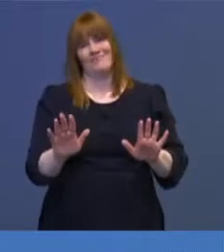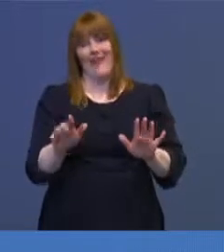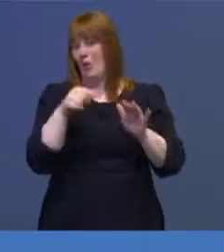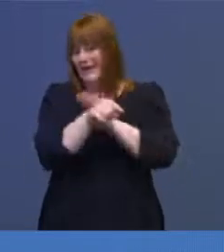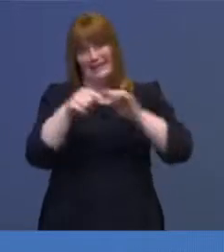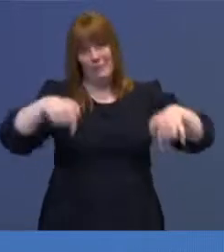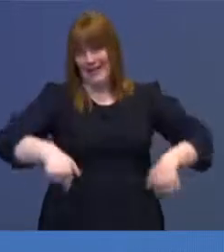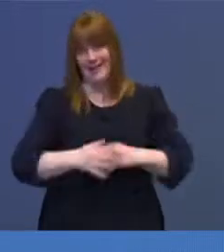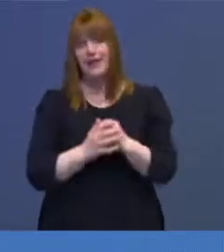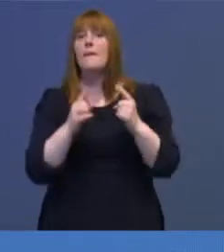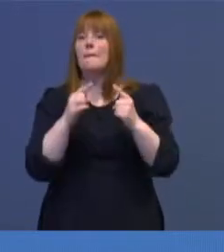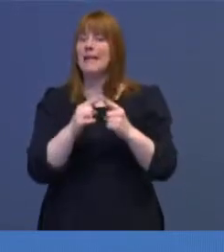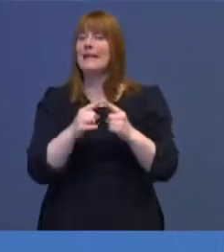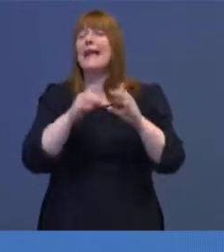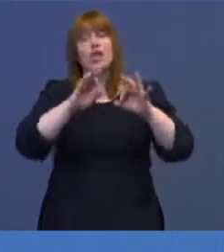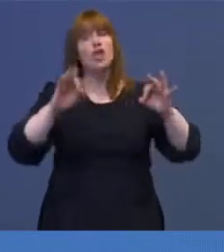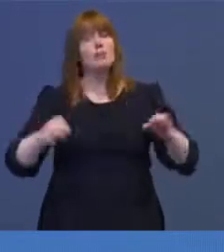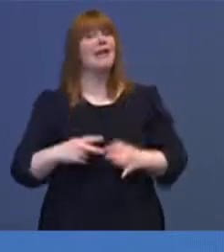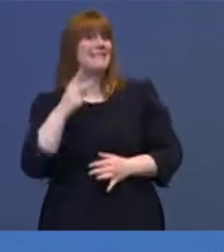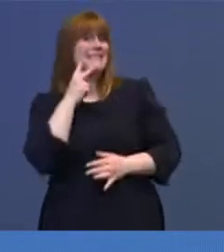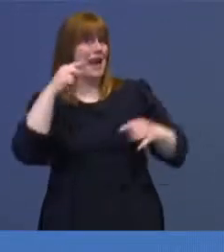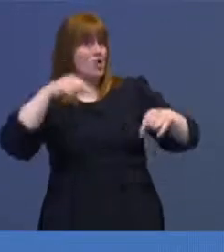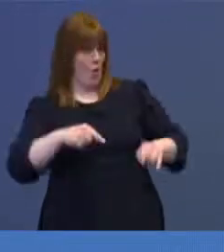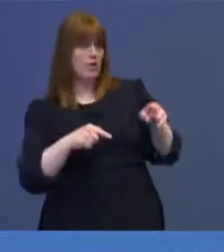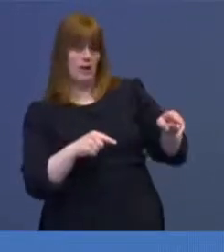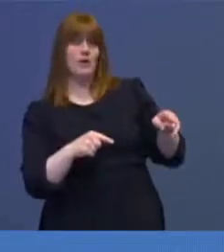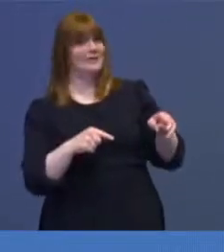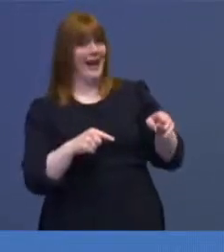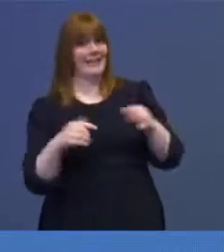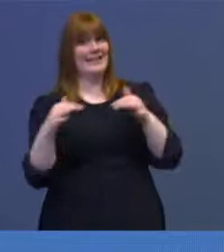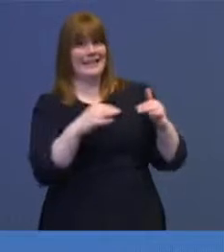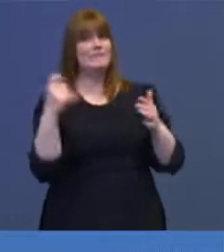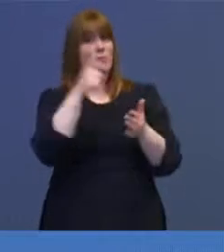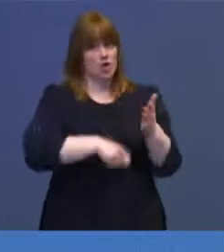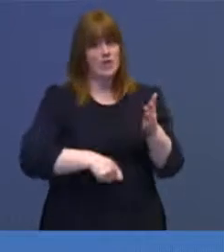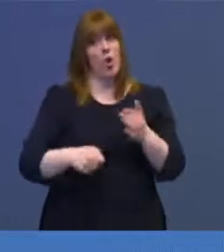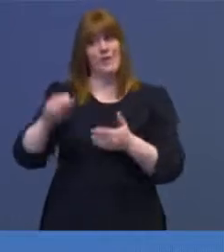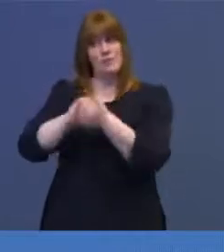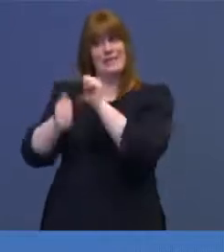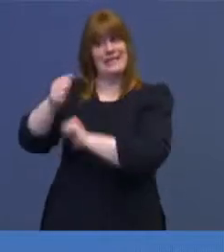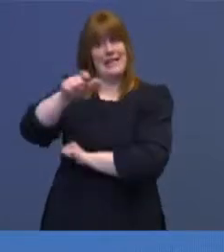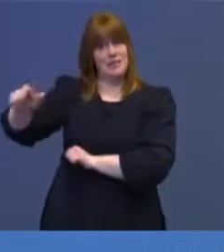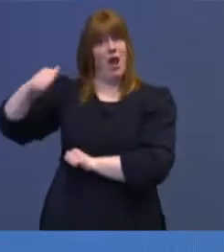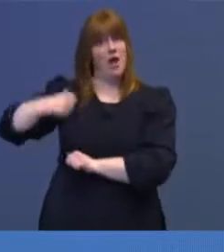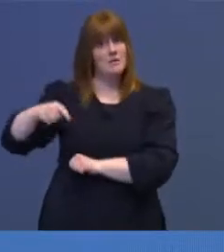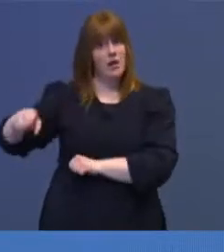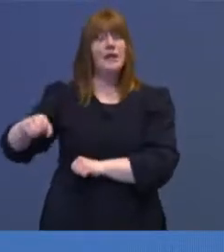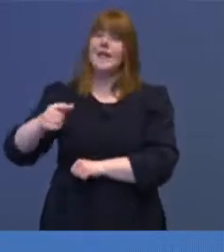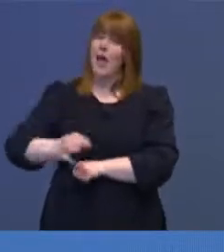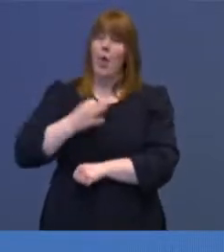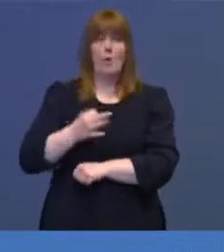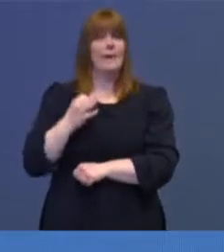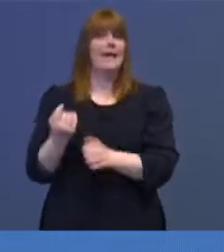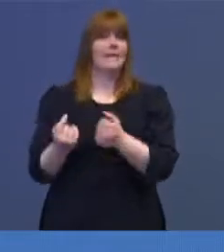det at det vi nå ser helt åpenbart i kategorien krigsforbrytelser, og de politiske lederne som ansvarlige for dette, de håper jeg en dag blir